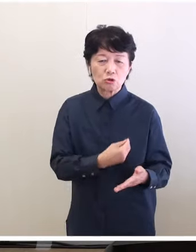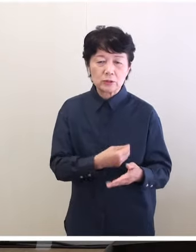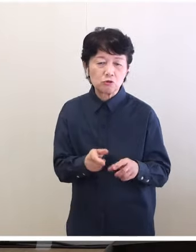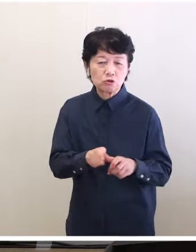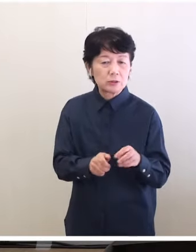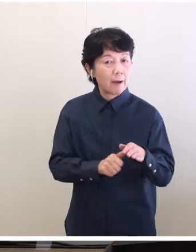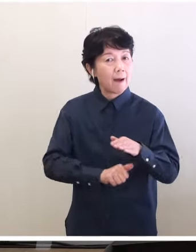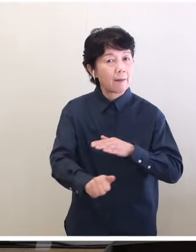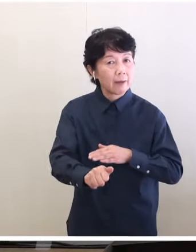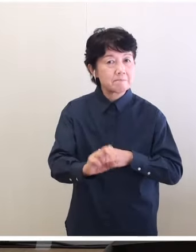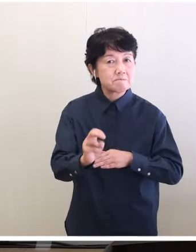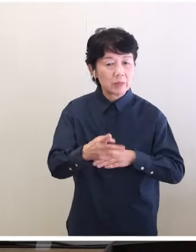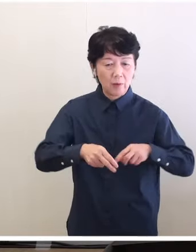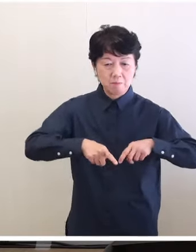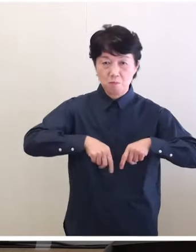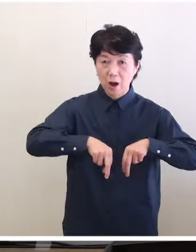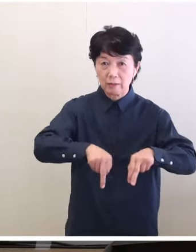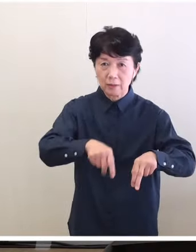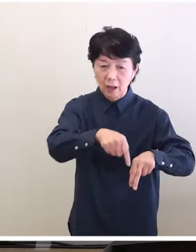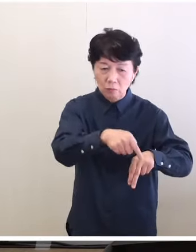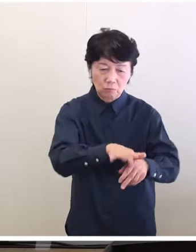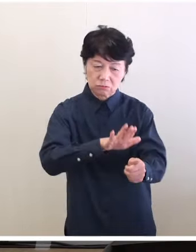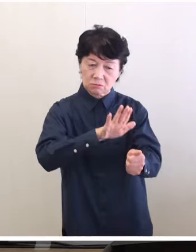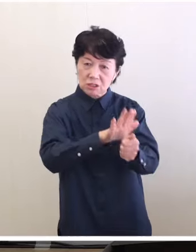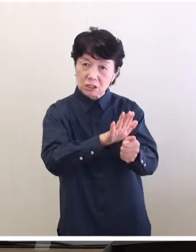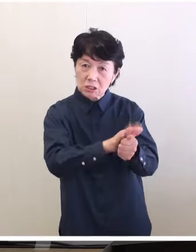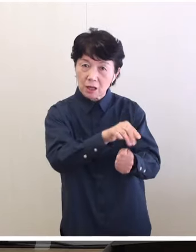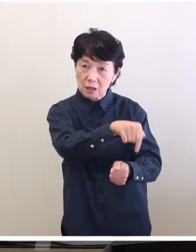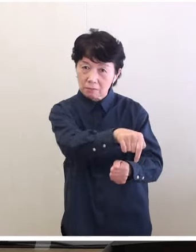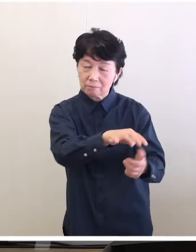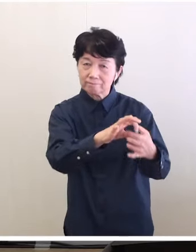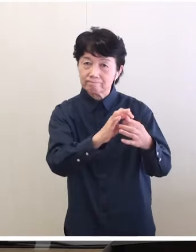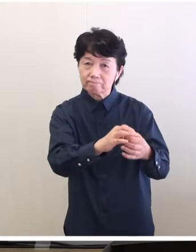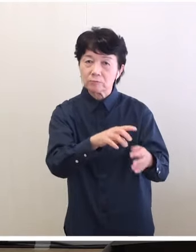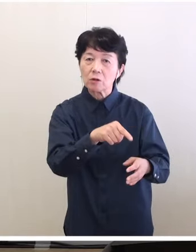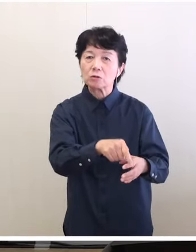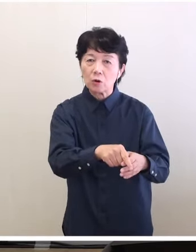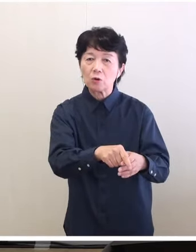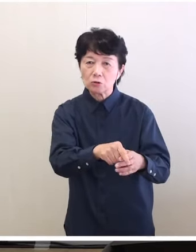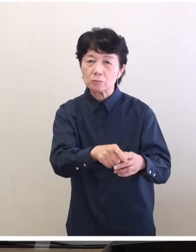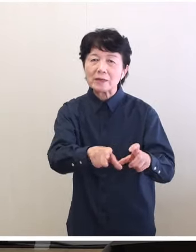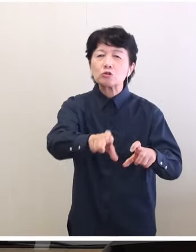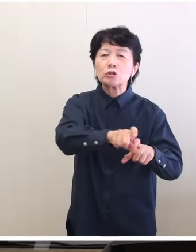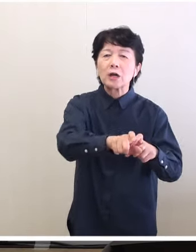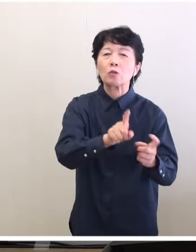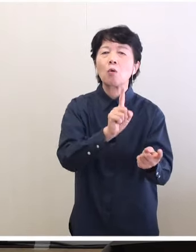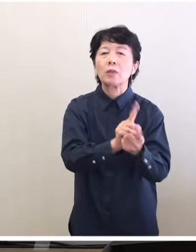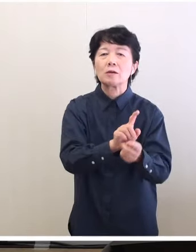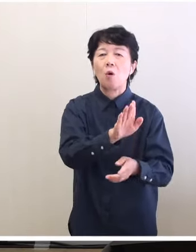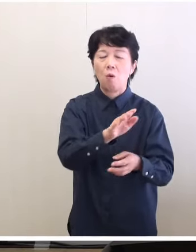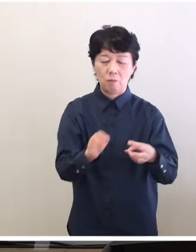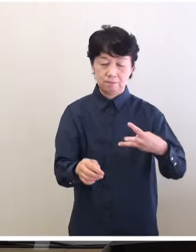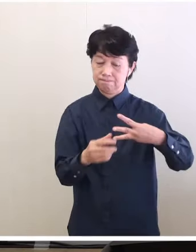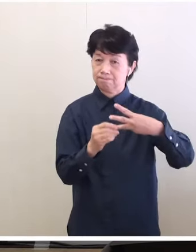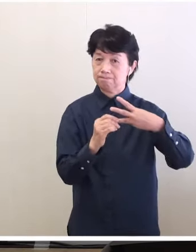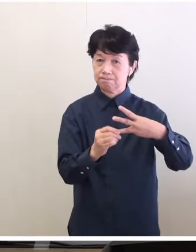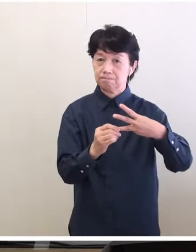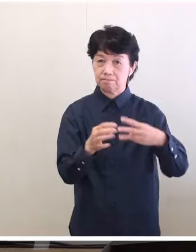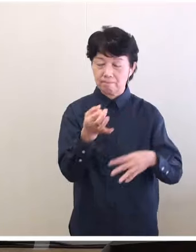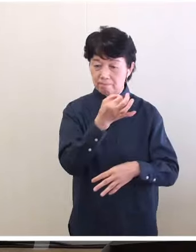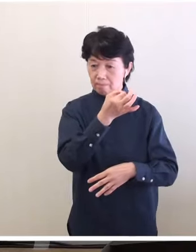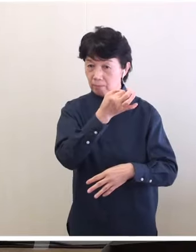からボランティアの支援に対する追加的な対応を行います。3番目